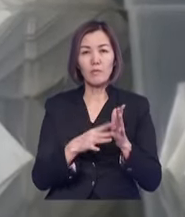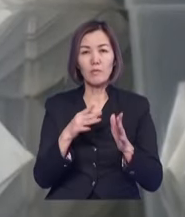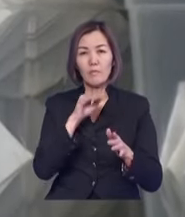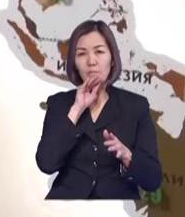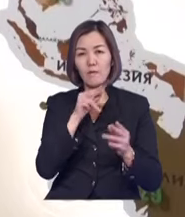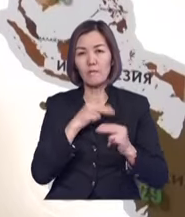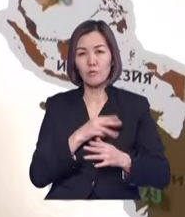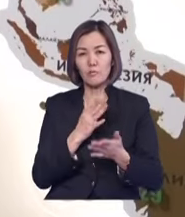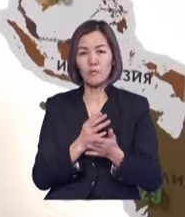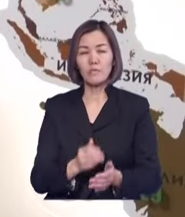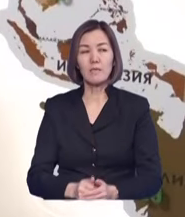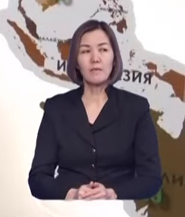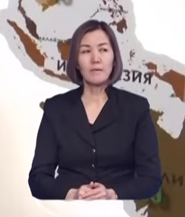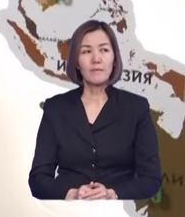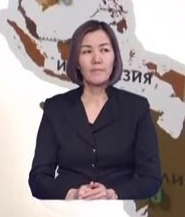жұмыс істейді.